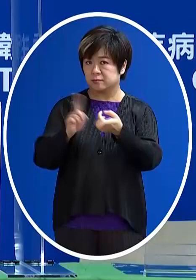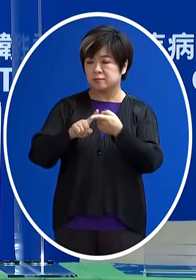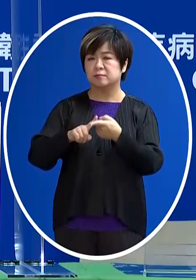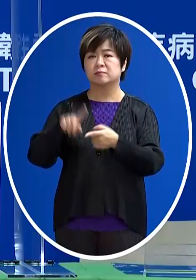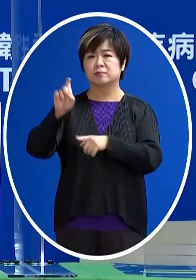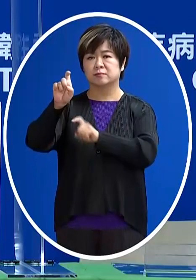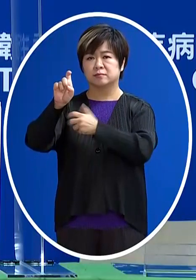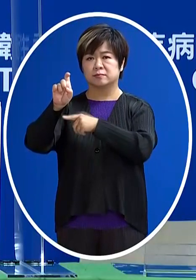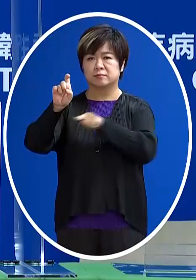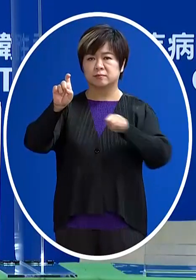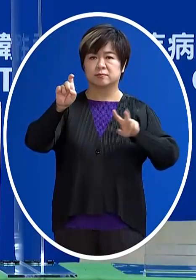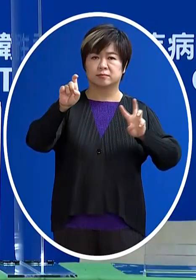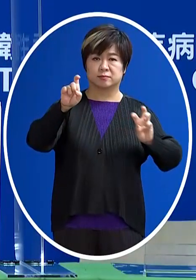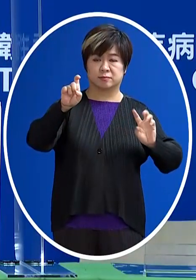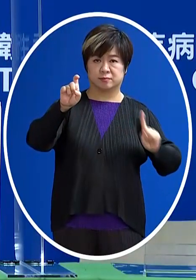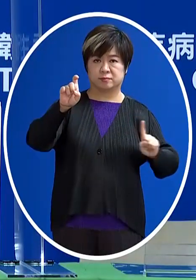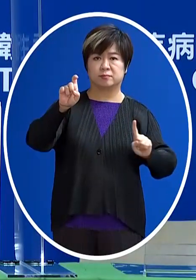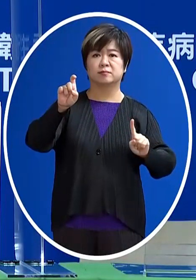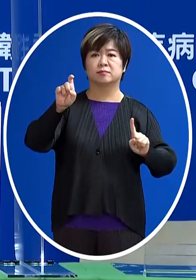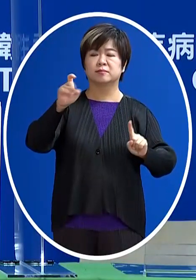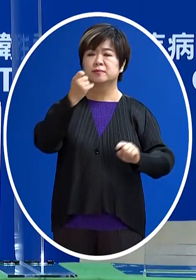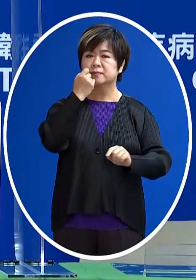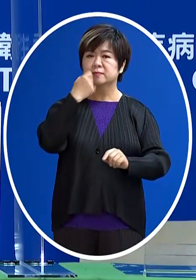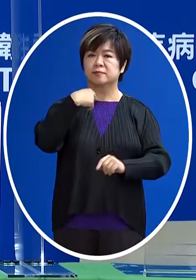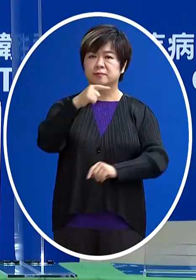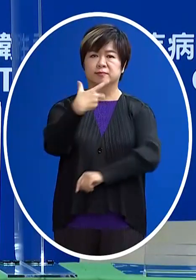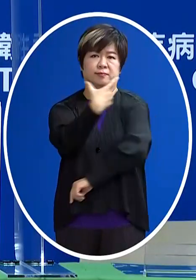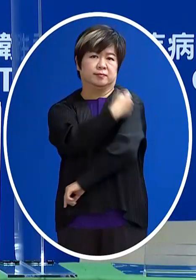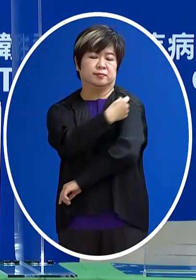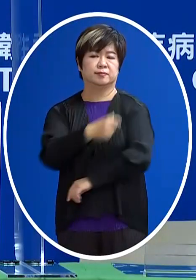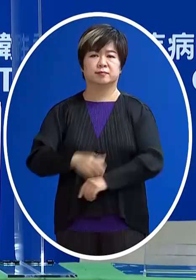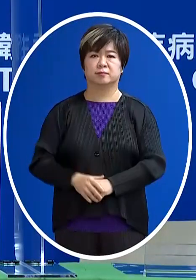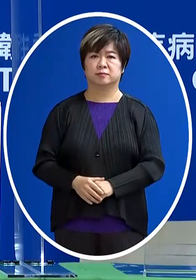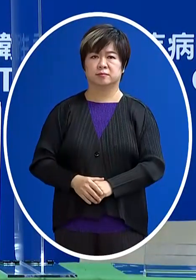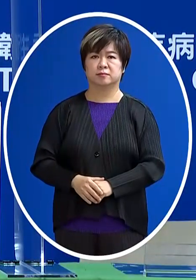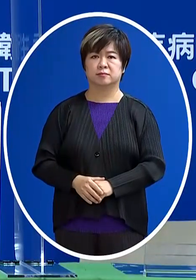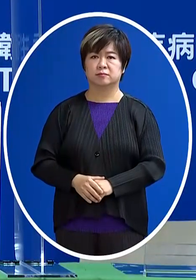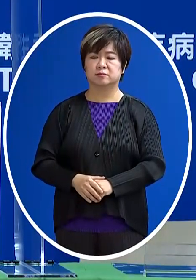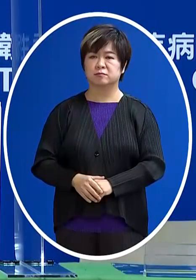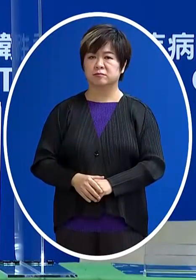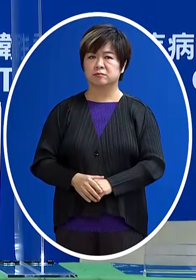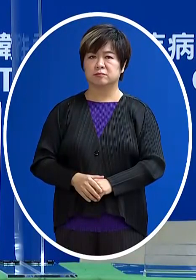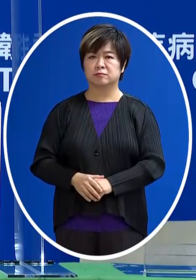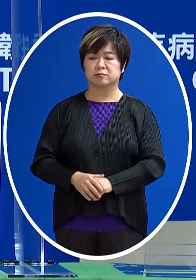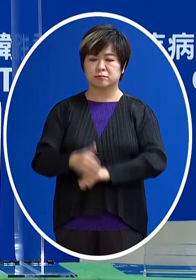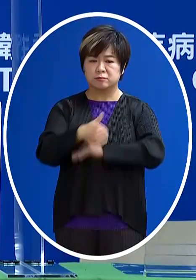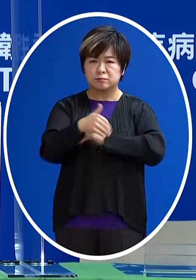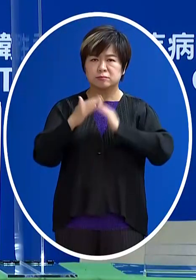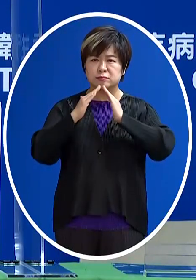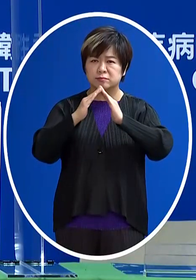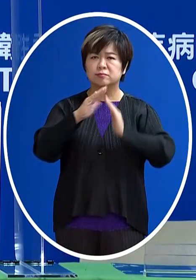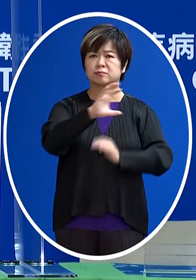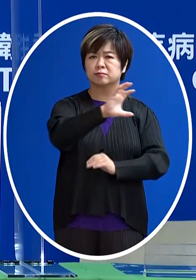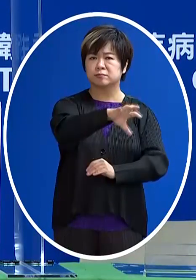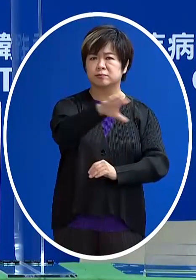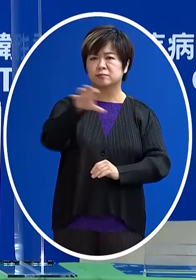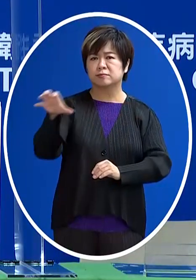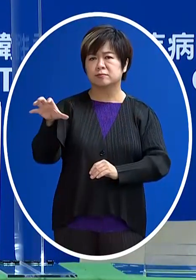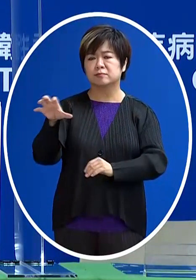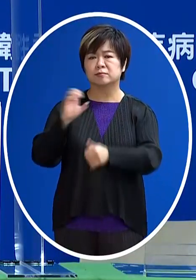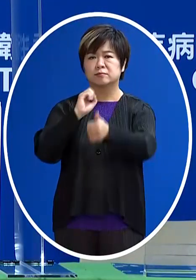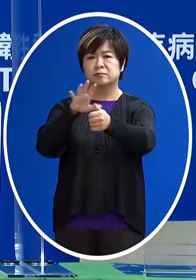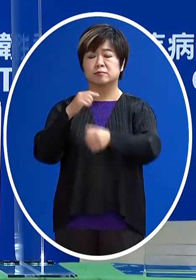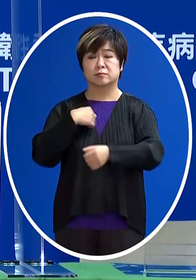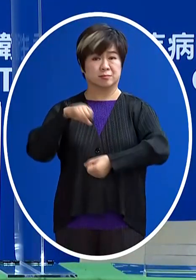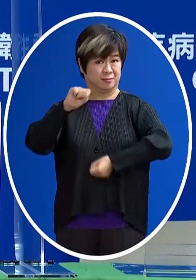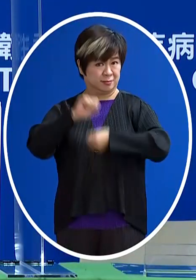到10月31号去接受施打啊。不过因为有些县市哈，它因为我们增加